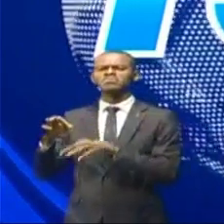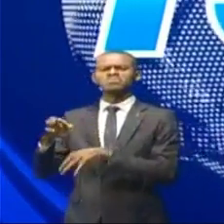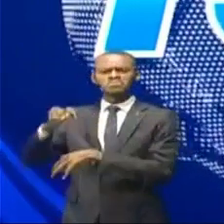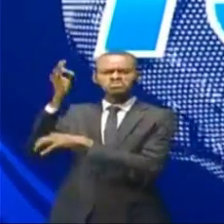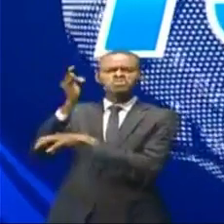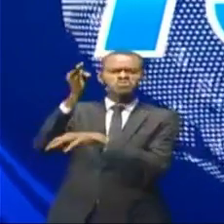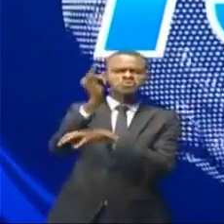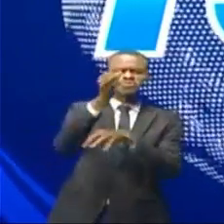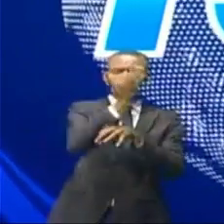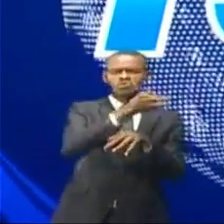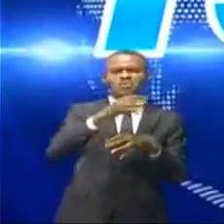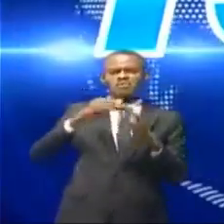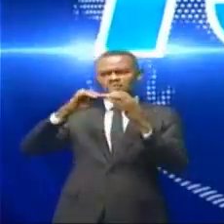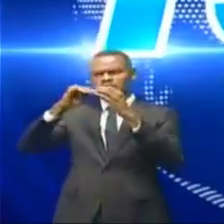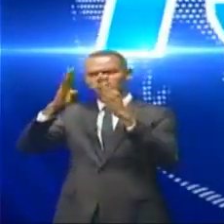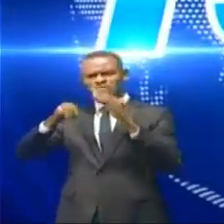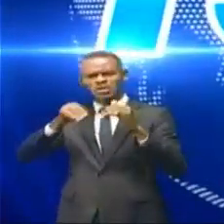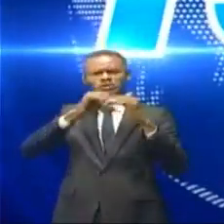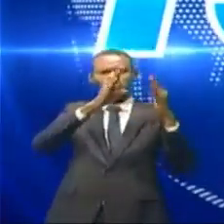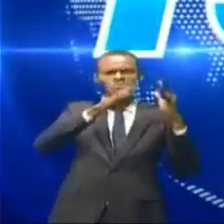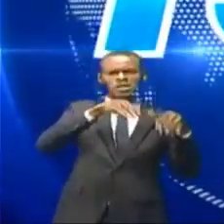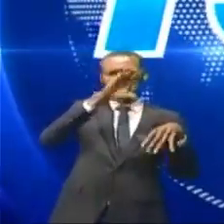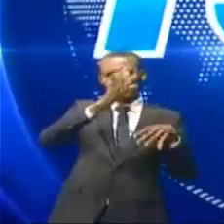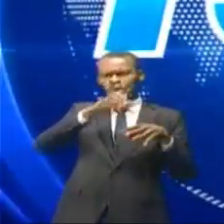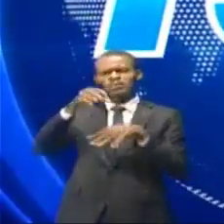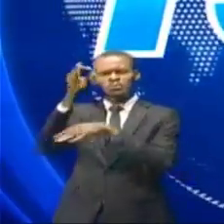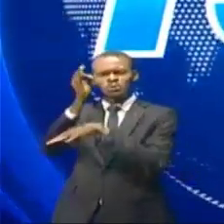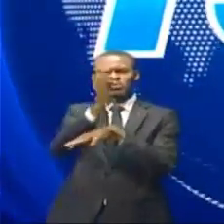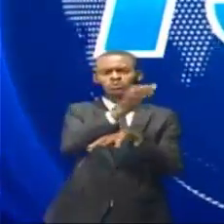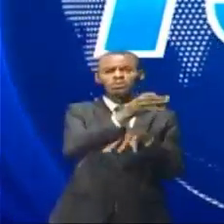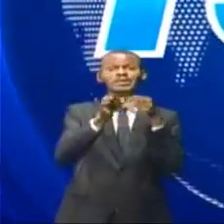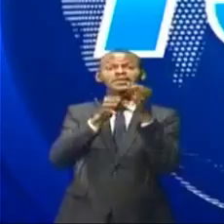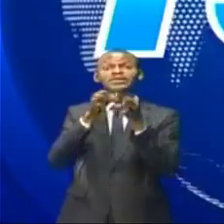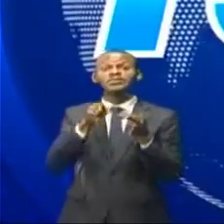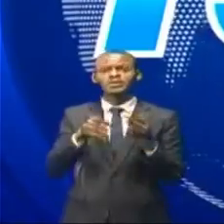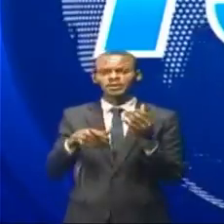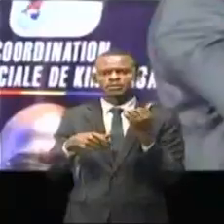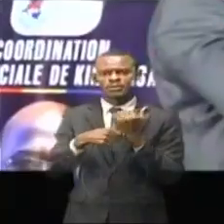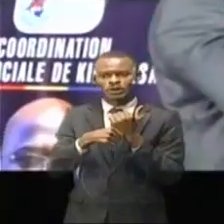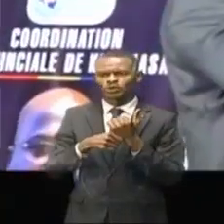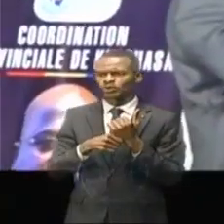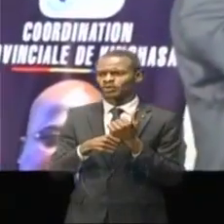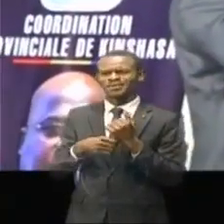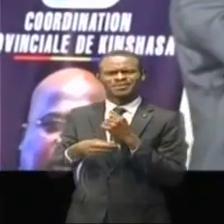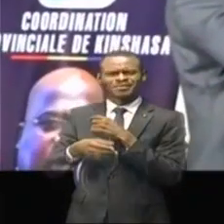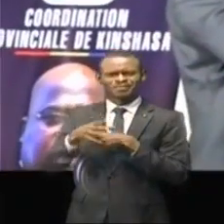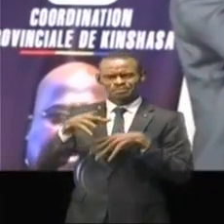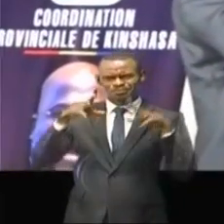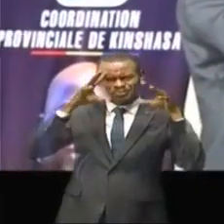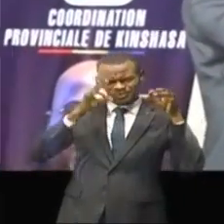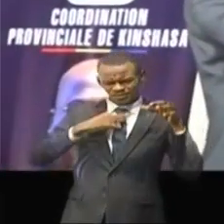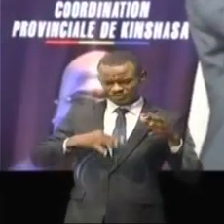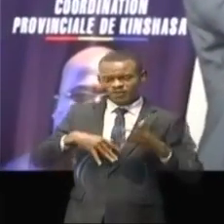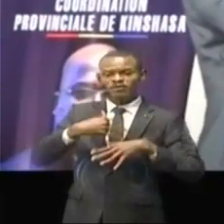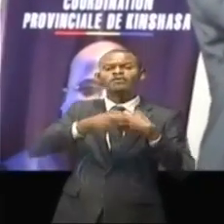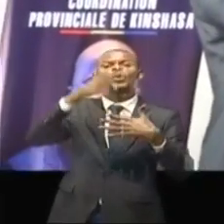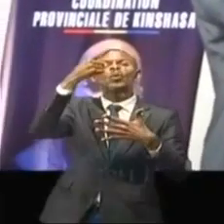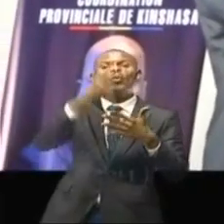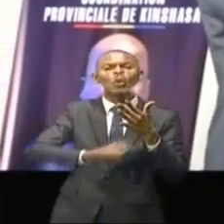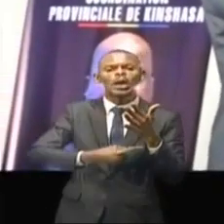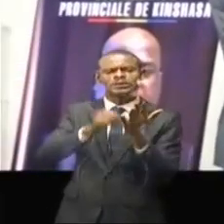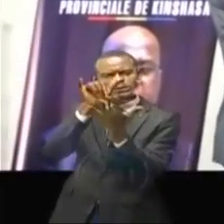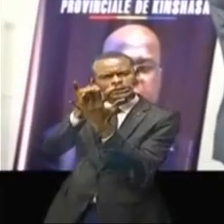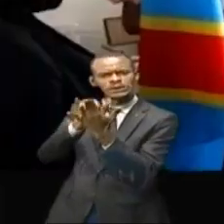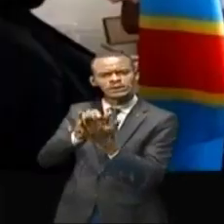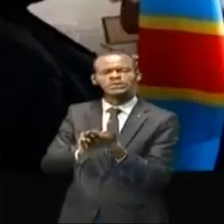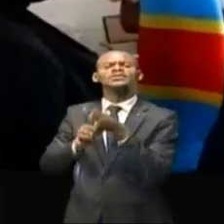commune par commune, la réalisation et action du président Félix Tshisekedi. Initier la jeunesse à la surveillance électorale en